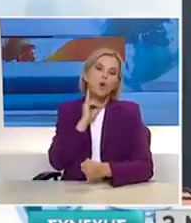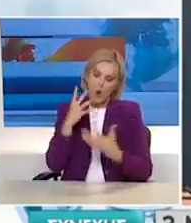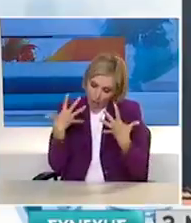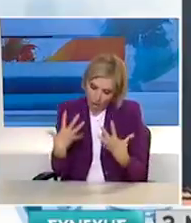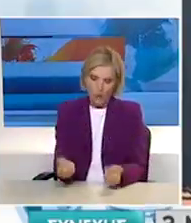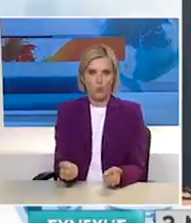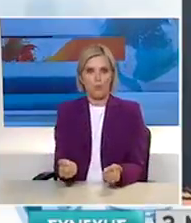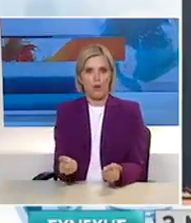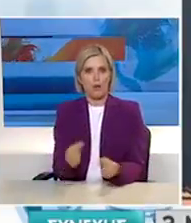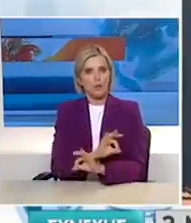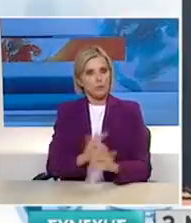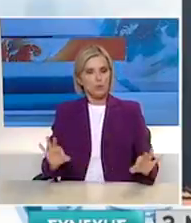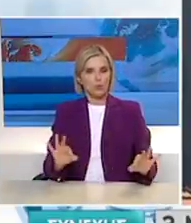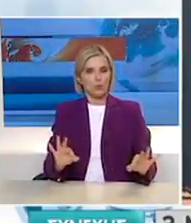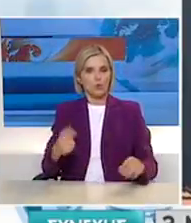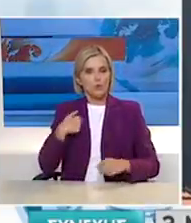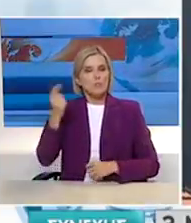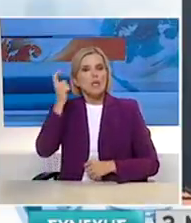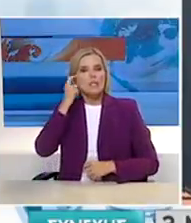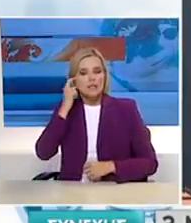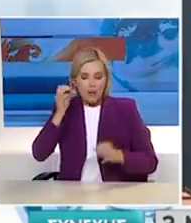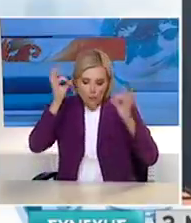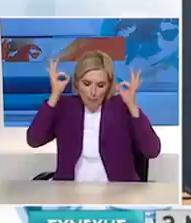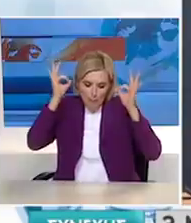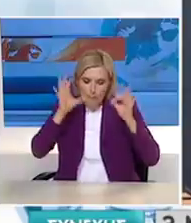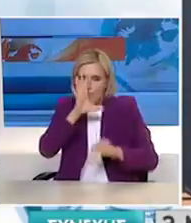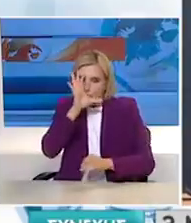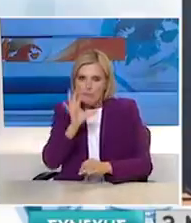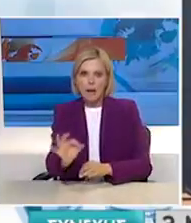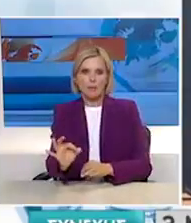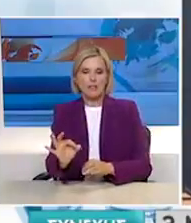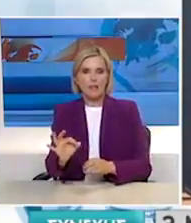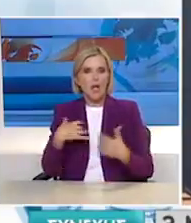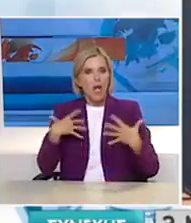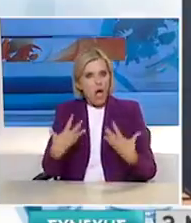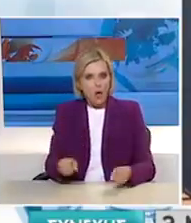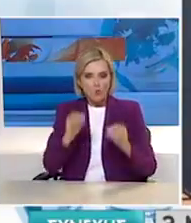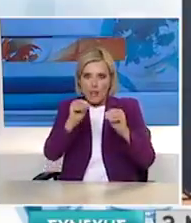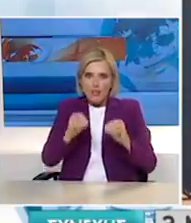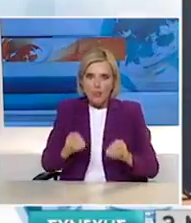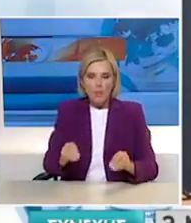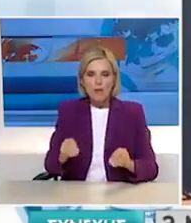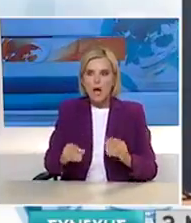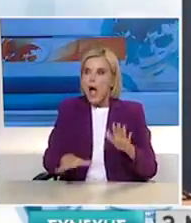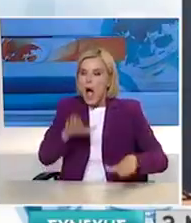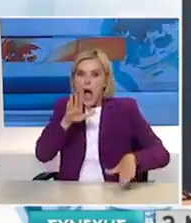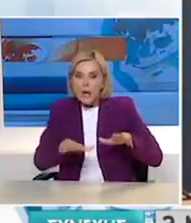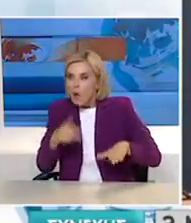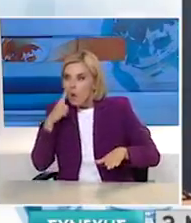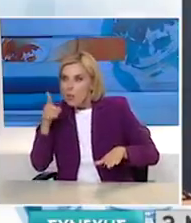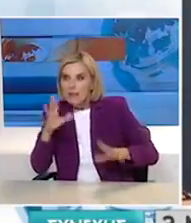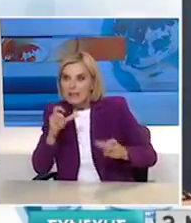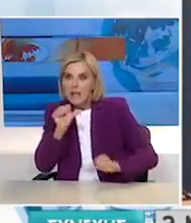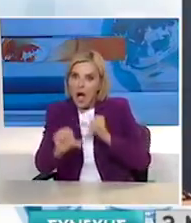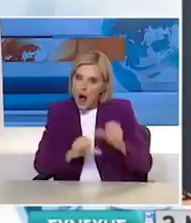αλλά μπορεί και αντιλαμβάνεται τα πραγματικά δεδομένα και τα διαφορετικά δεδομένα που διαμορφώνονται ανάλογα με τα σενάρια.